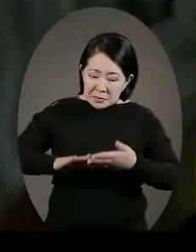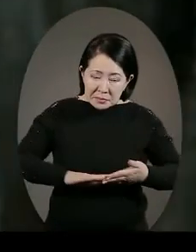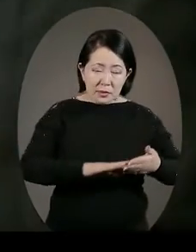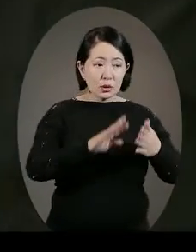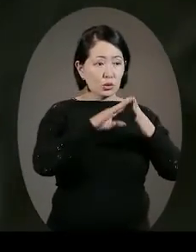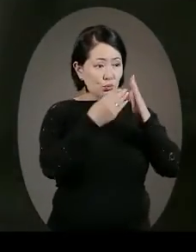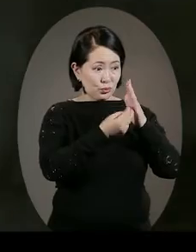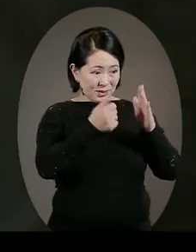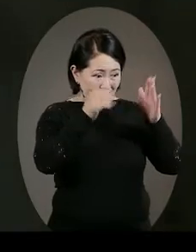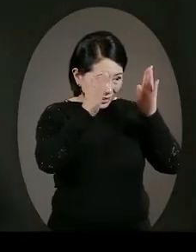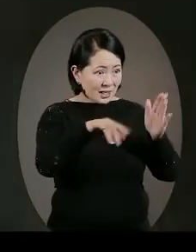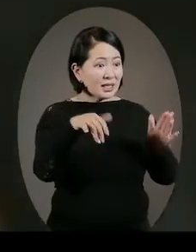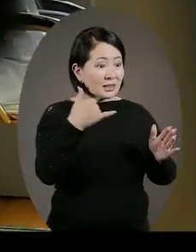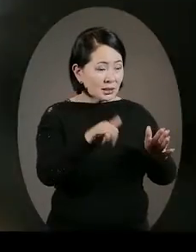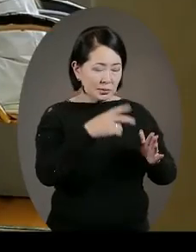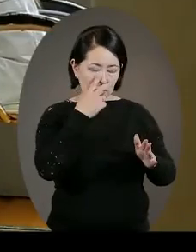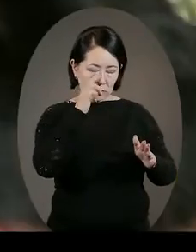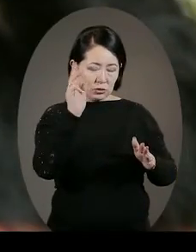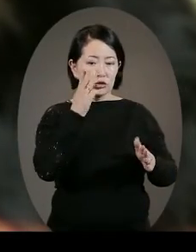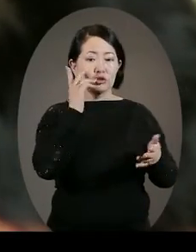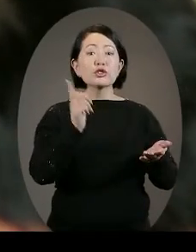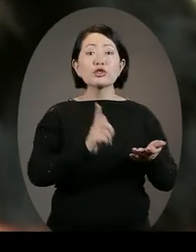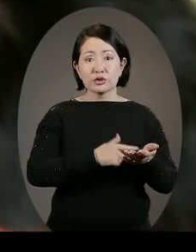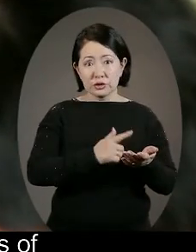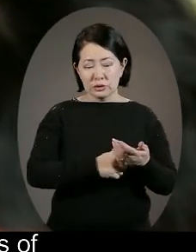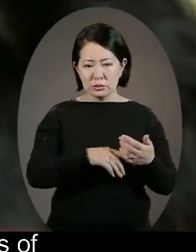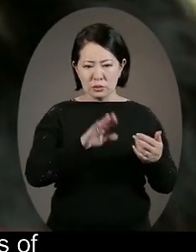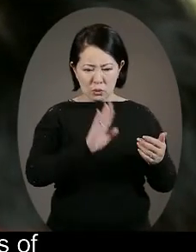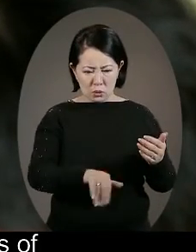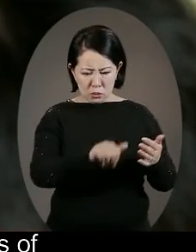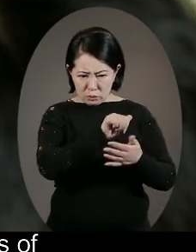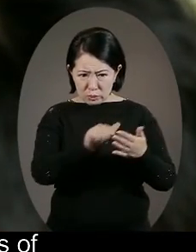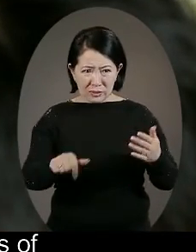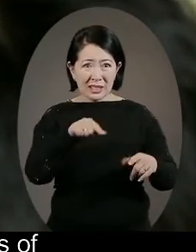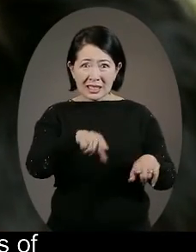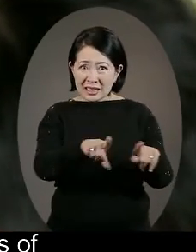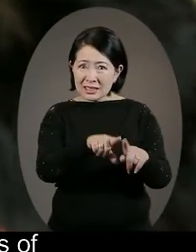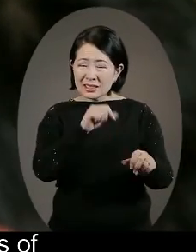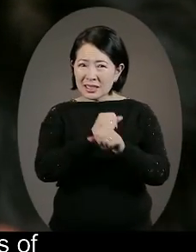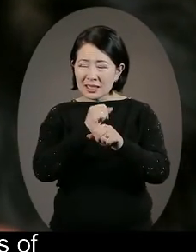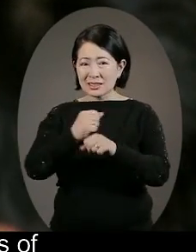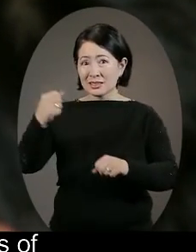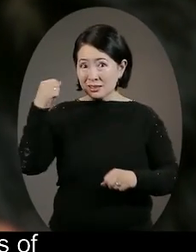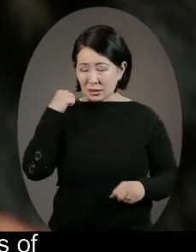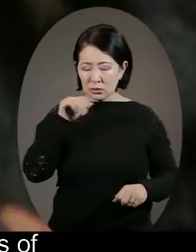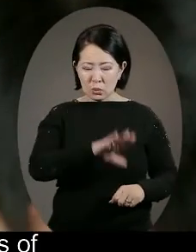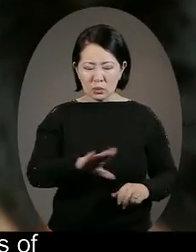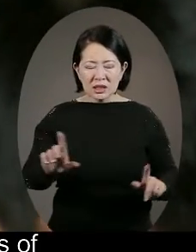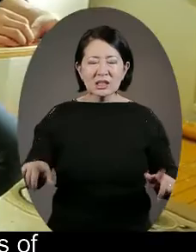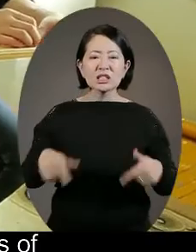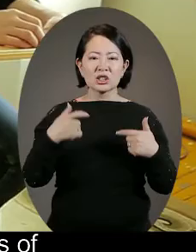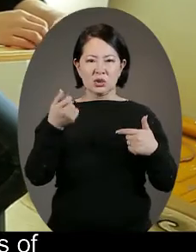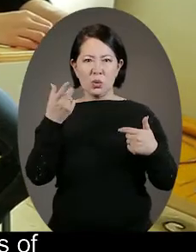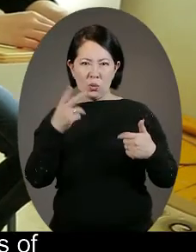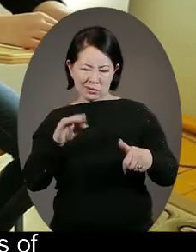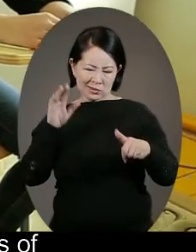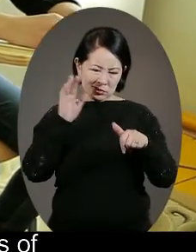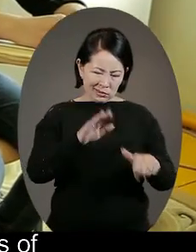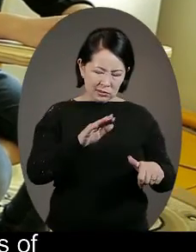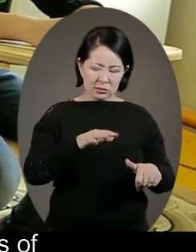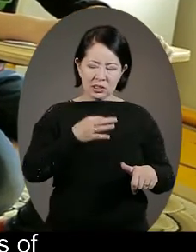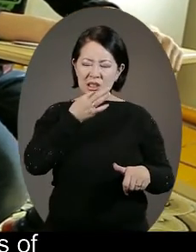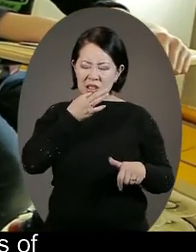анхаарал халамж ямар байгааг тодорхойлох шаардлагатай. Хүн бүр ингэж ажиллаж чадвал хүүхдийн эсрэг хүчирхийллийн бүх хэлбэрийг эрт чатанд